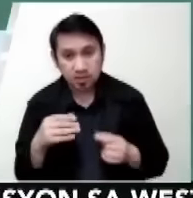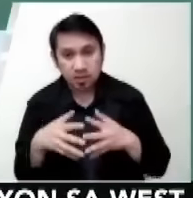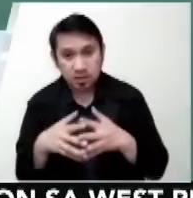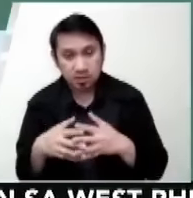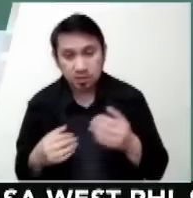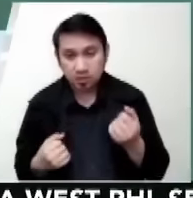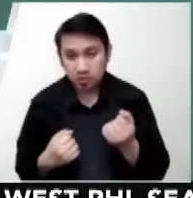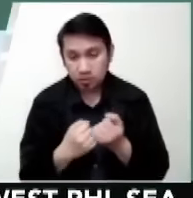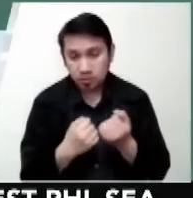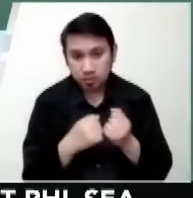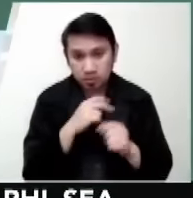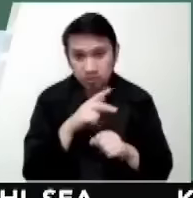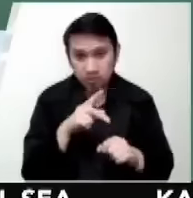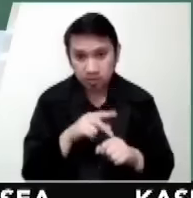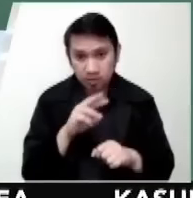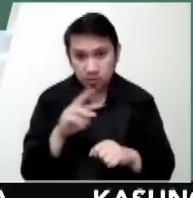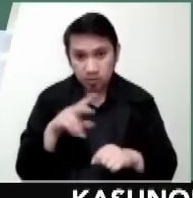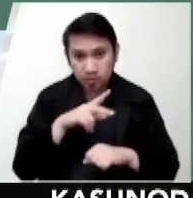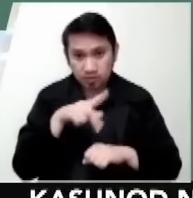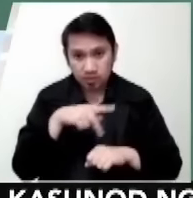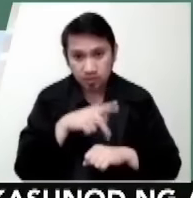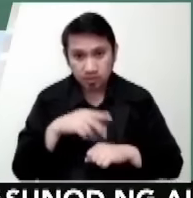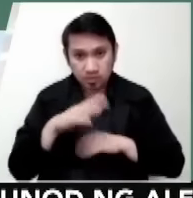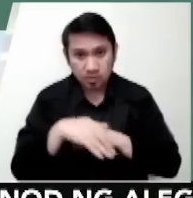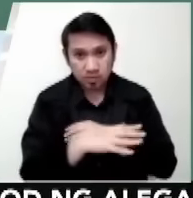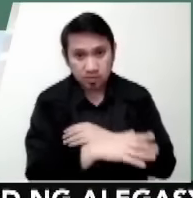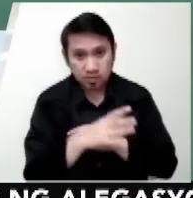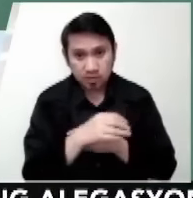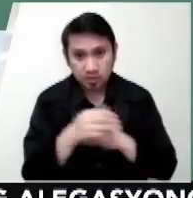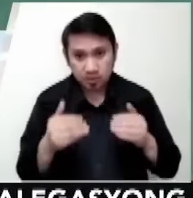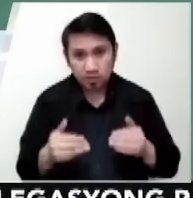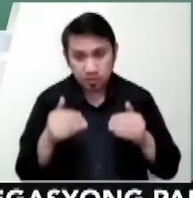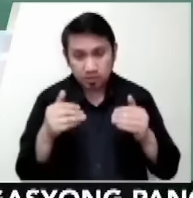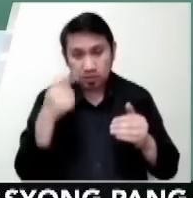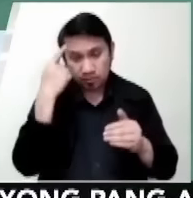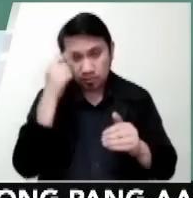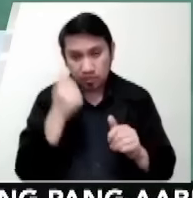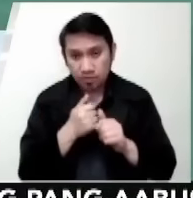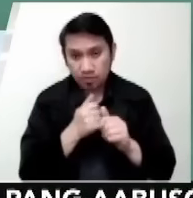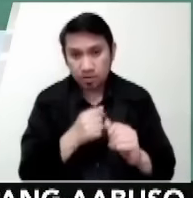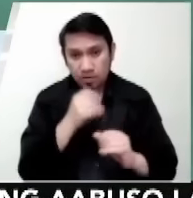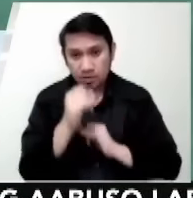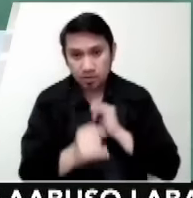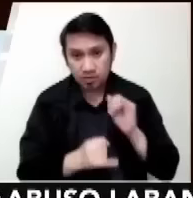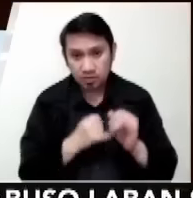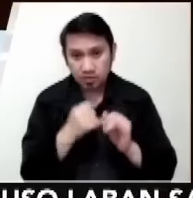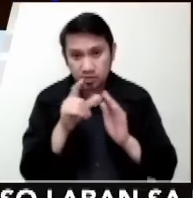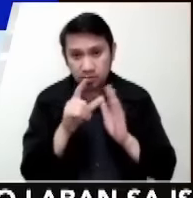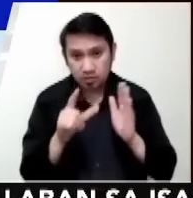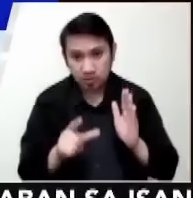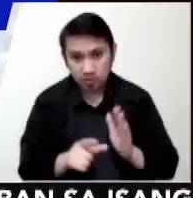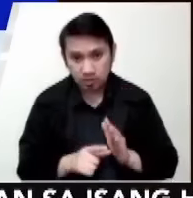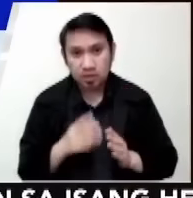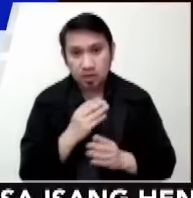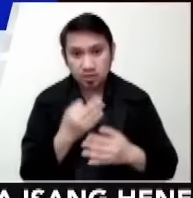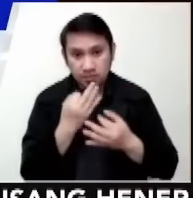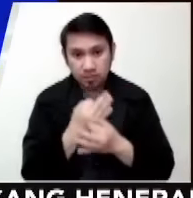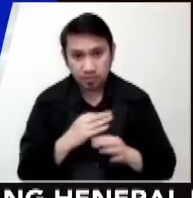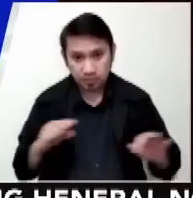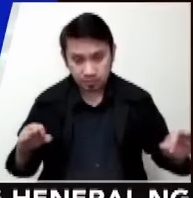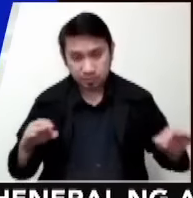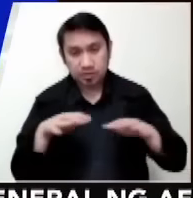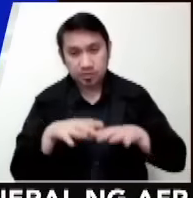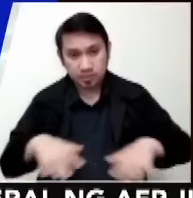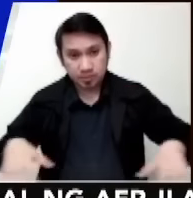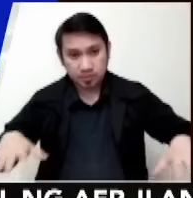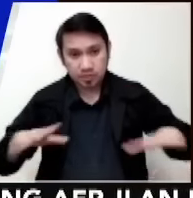Pilipinas sa West Philippine Sea at nagsusulong sa pagsunod sa international law at isang malayang Indo-Pacific region. New